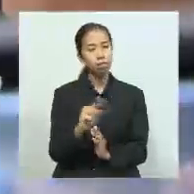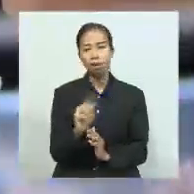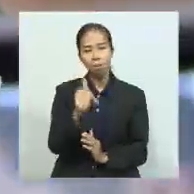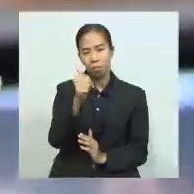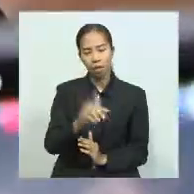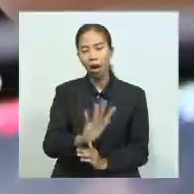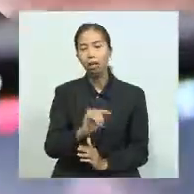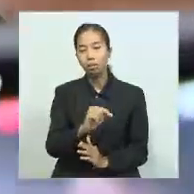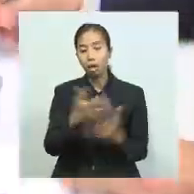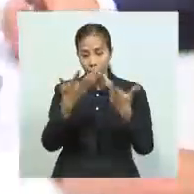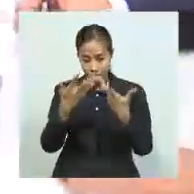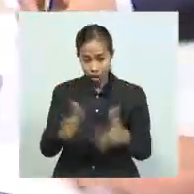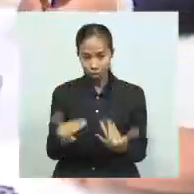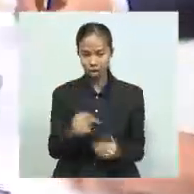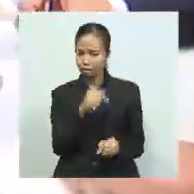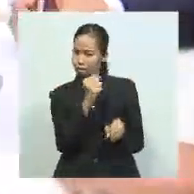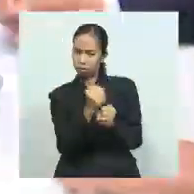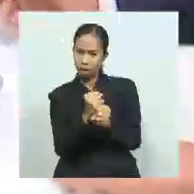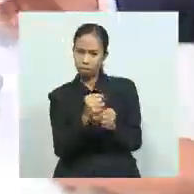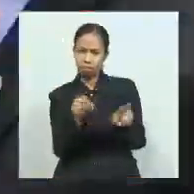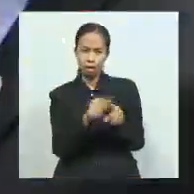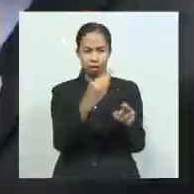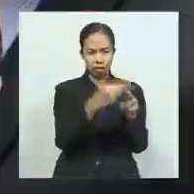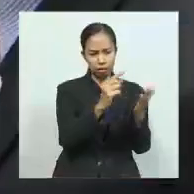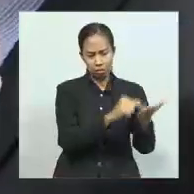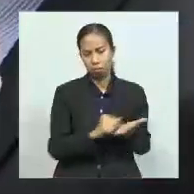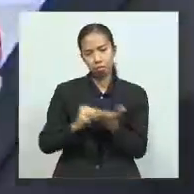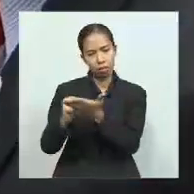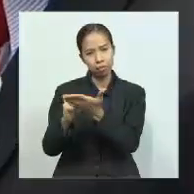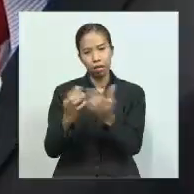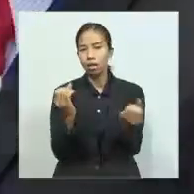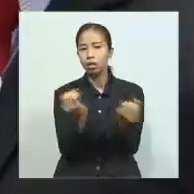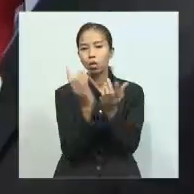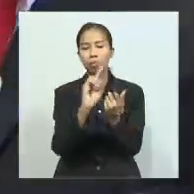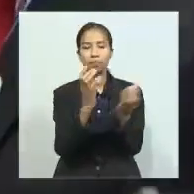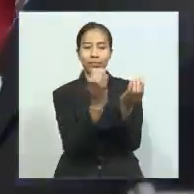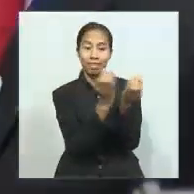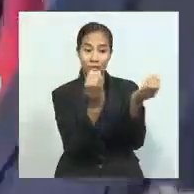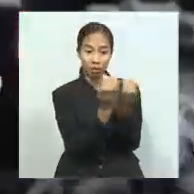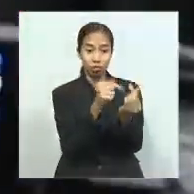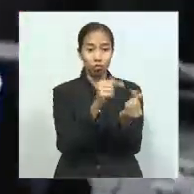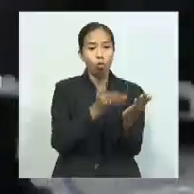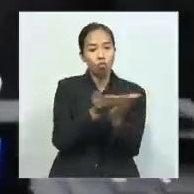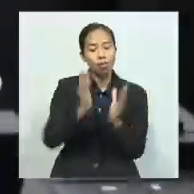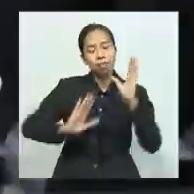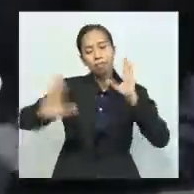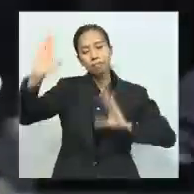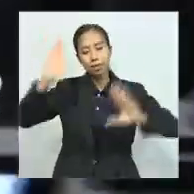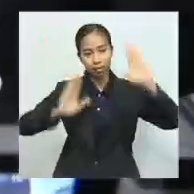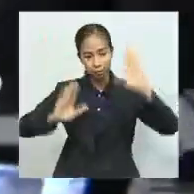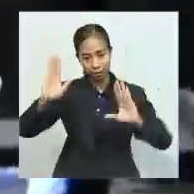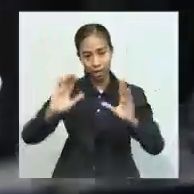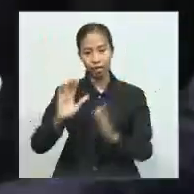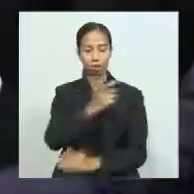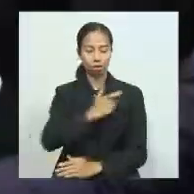ะสมอย่างยิ่งอีกทั้งการกระทำขัดกับเจตนารมณ์ของรัฐธรรมนูญและประเพณีการปกครองในระบอบประชาธิปไตย